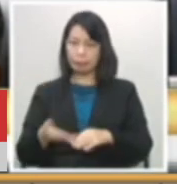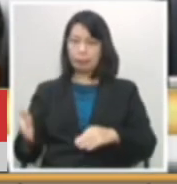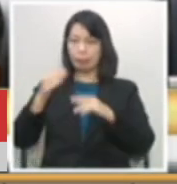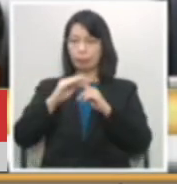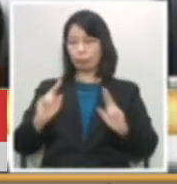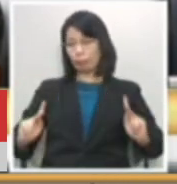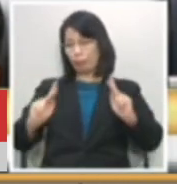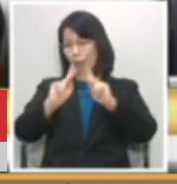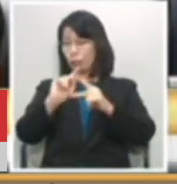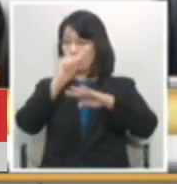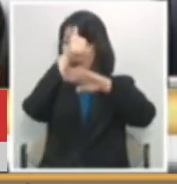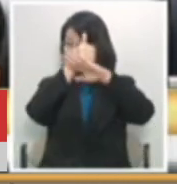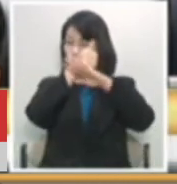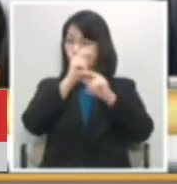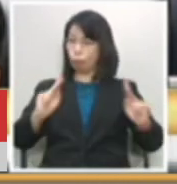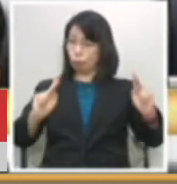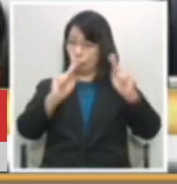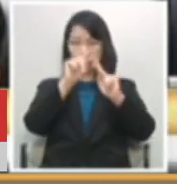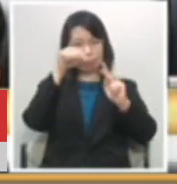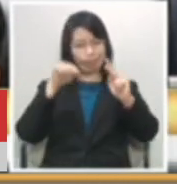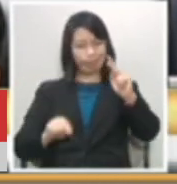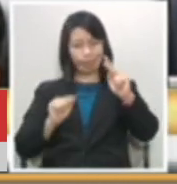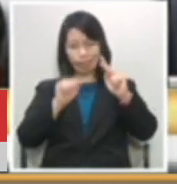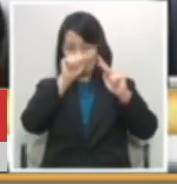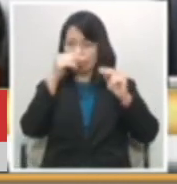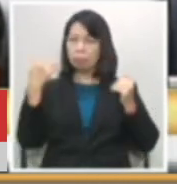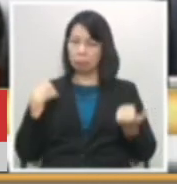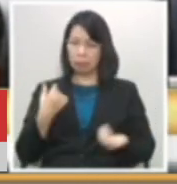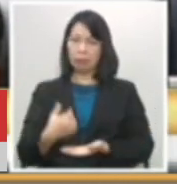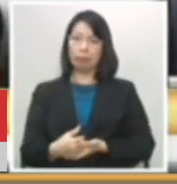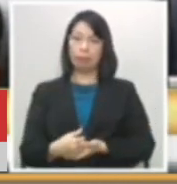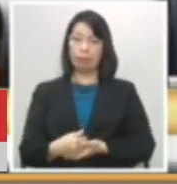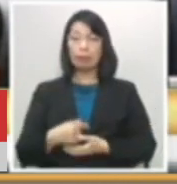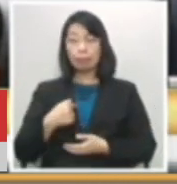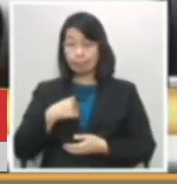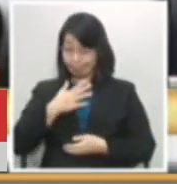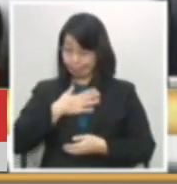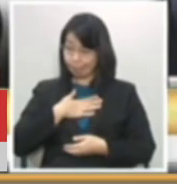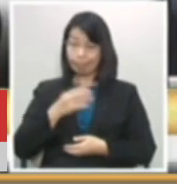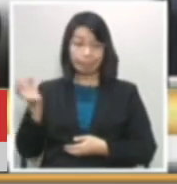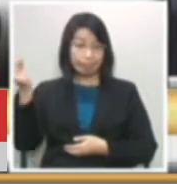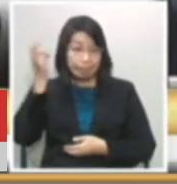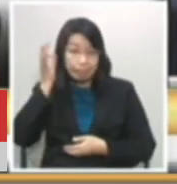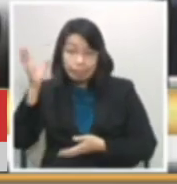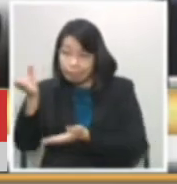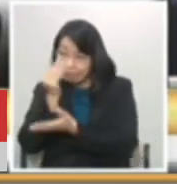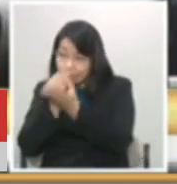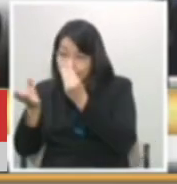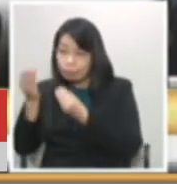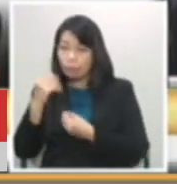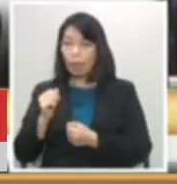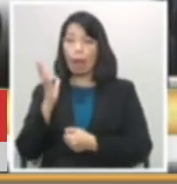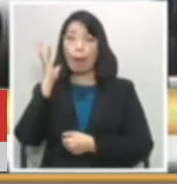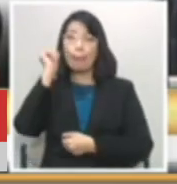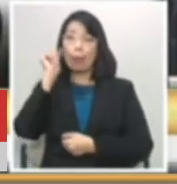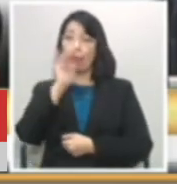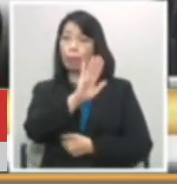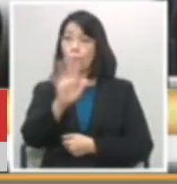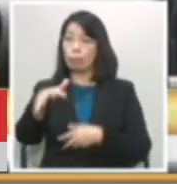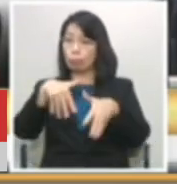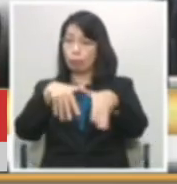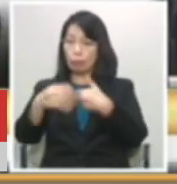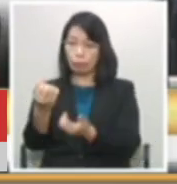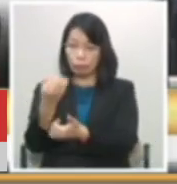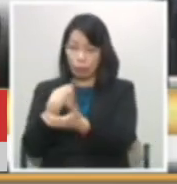องได้รับการร้องเรียนจากผู้ปกครองและก็ได้ทำการตรวจสอบโดยให้มีการตั้งคณะกรรมการสืบสว